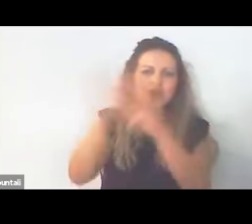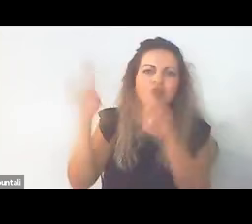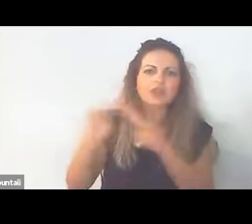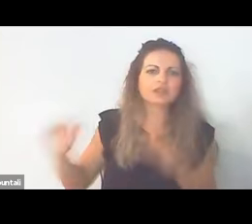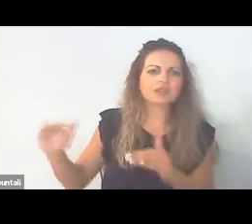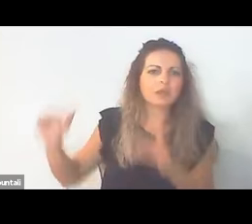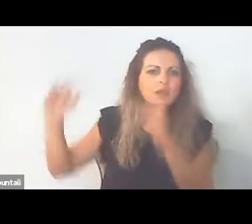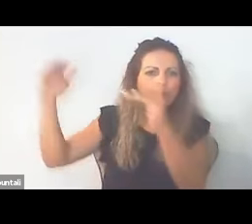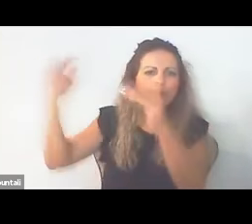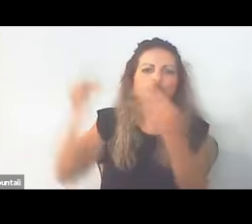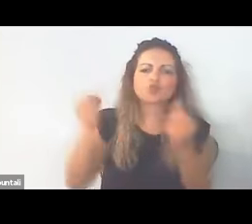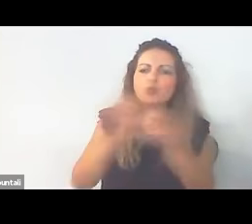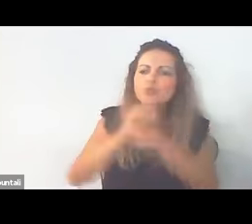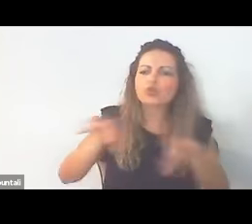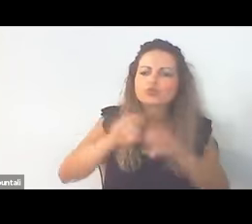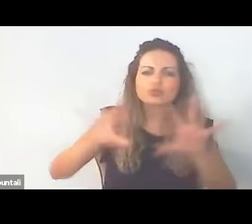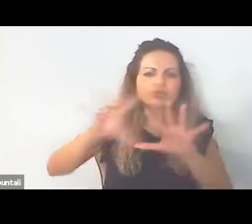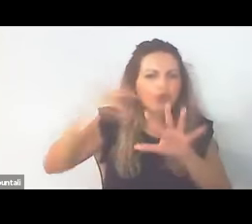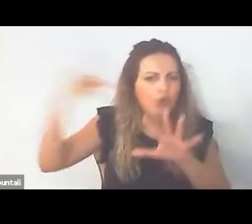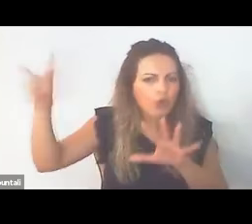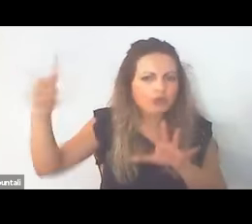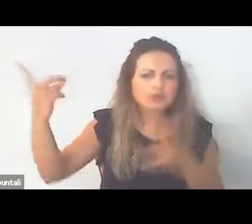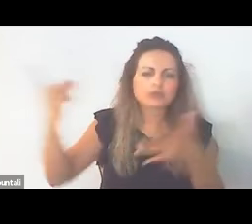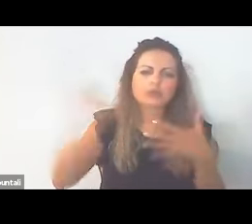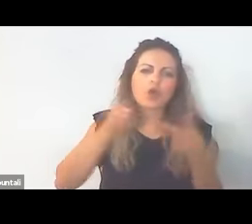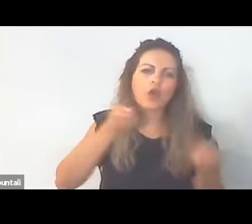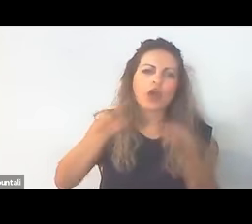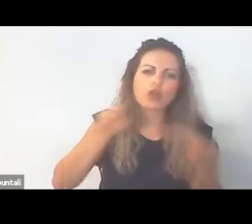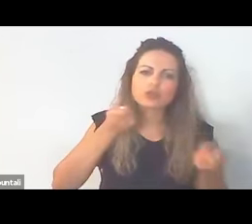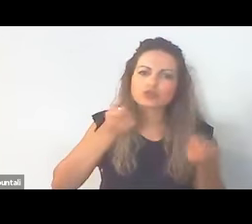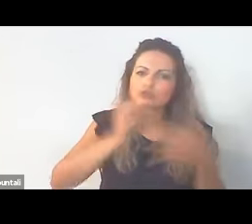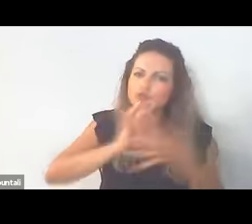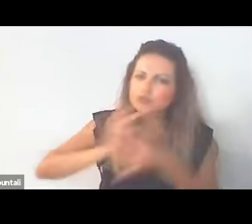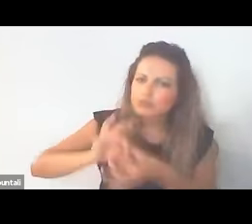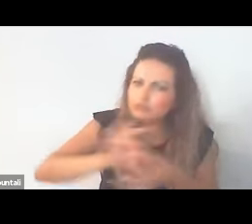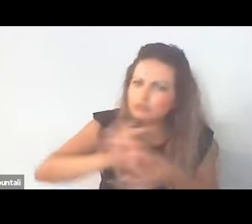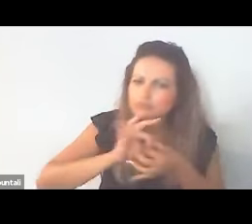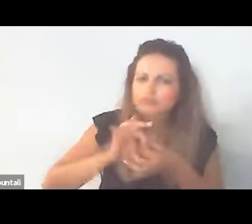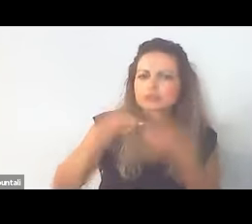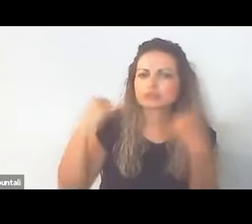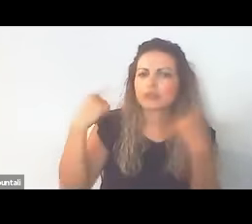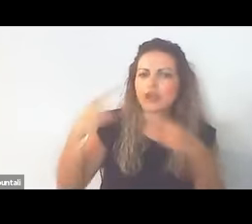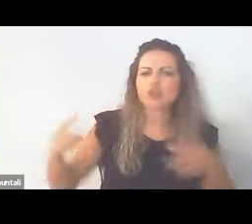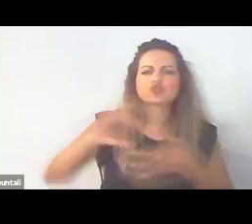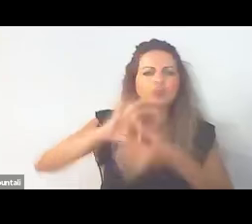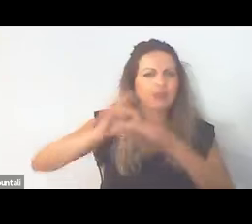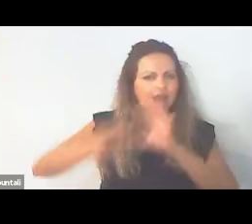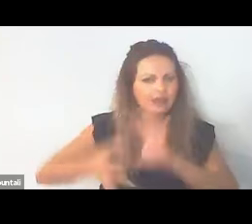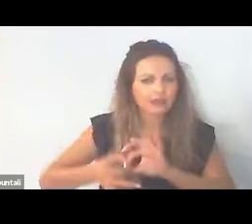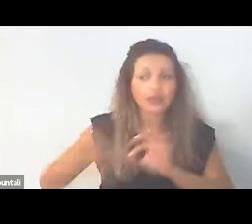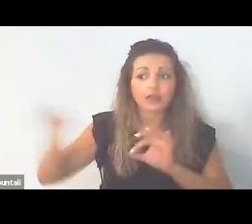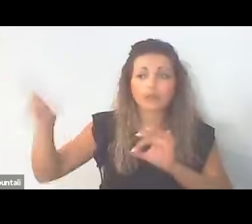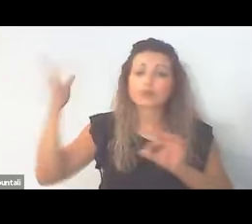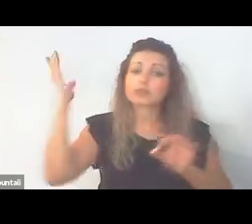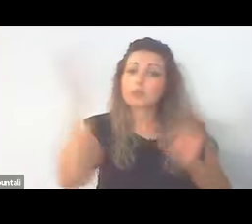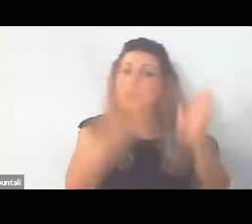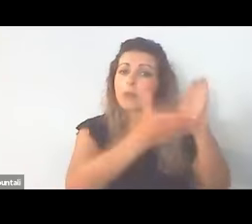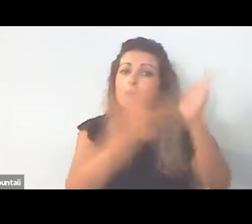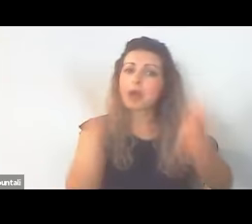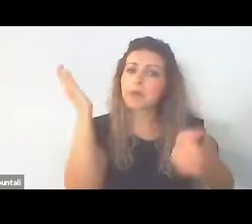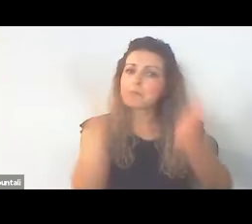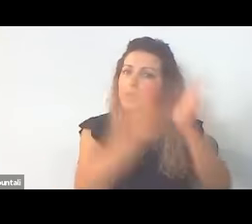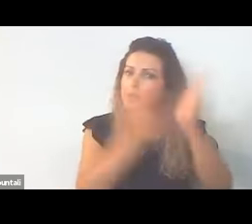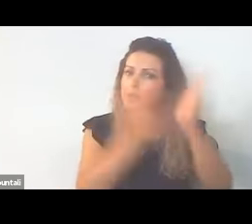μέχρι οργανώσεις, οργανισμούς και φορείς που κατήγγειλαν την ελληνική κυβέρνηση για τη μη υιοθέτηση του μέτρου